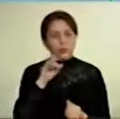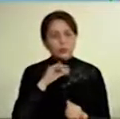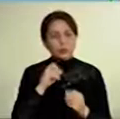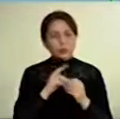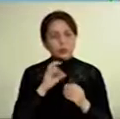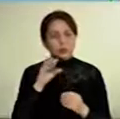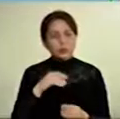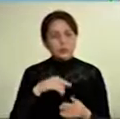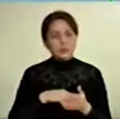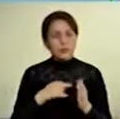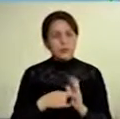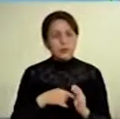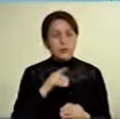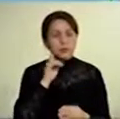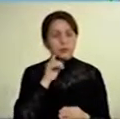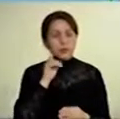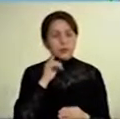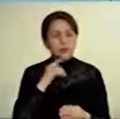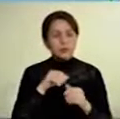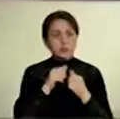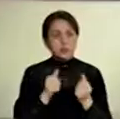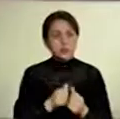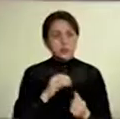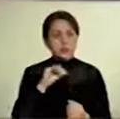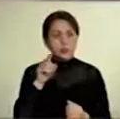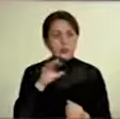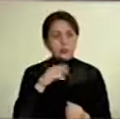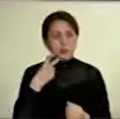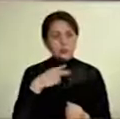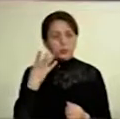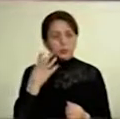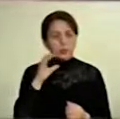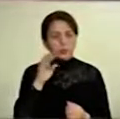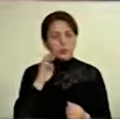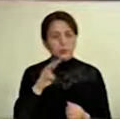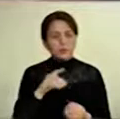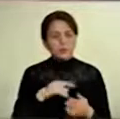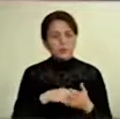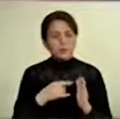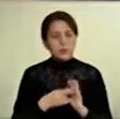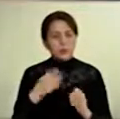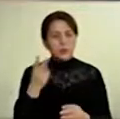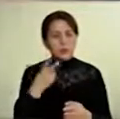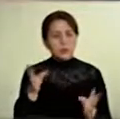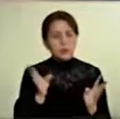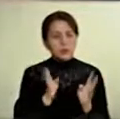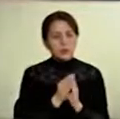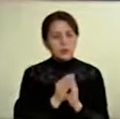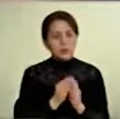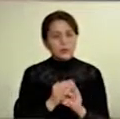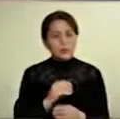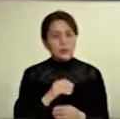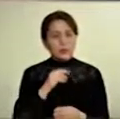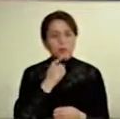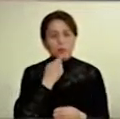santimetr kvadrat, bu yashil rangdagi shaklimizning yuzi esa 24 santimetr kvadrat. Ikkalasini qo'shganimizda